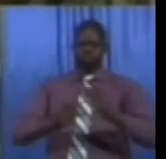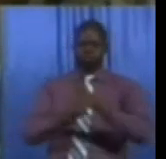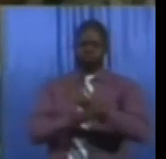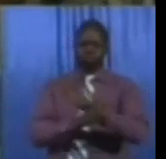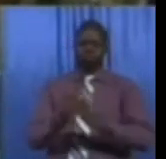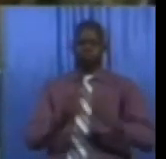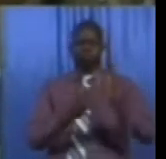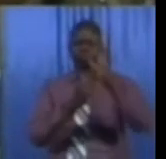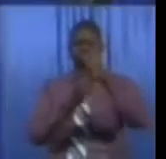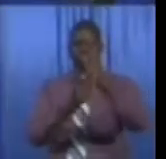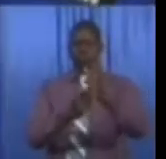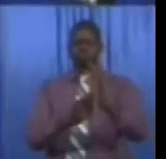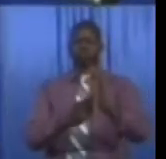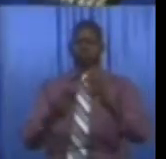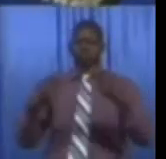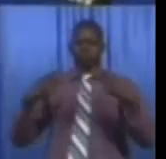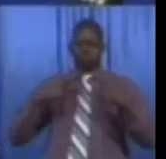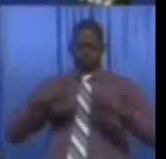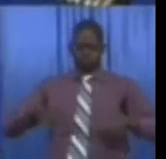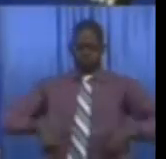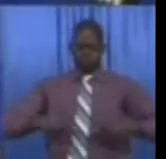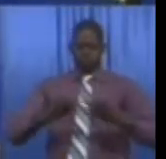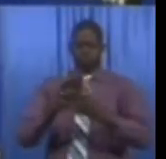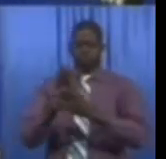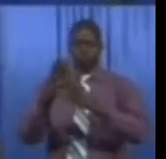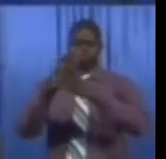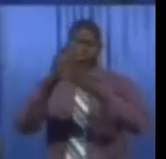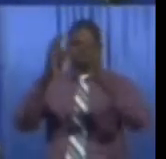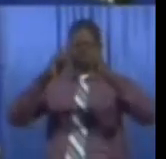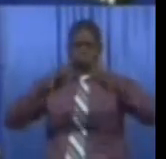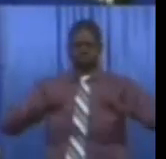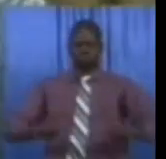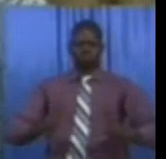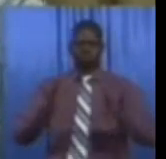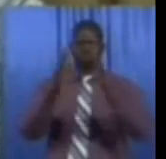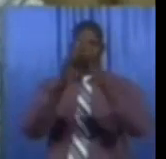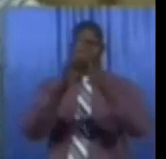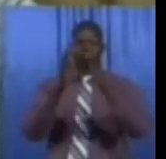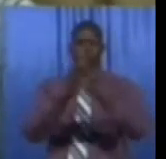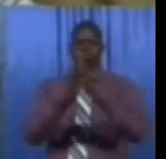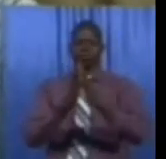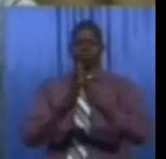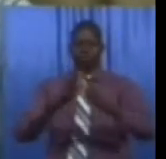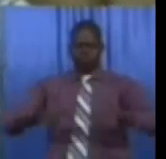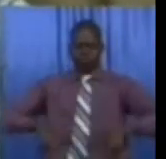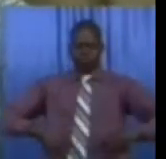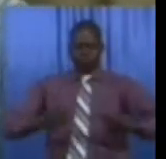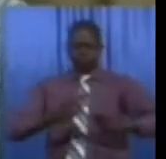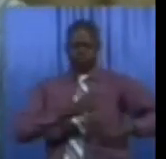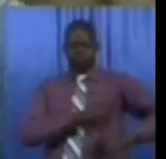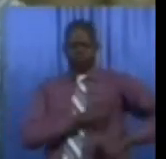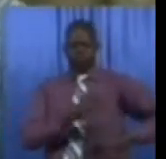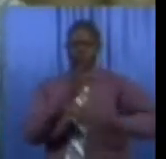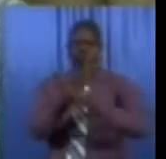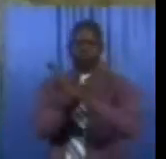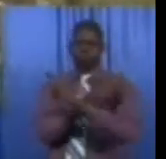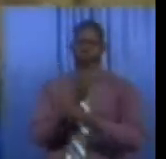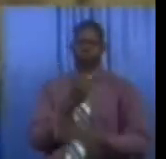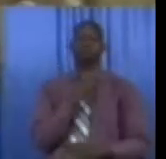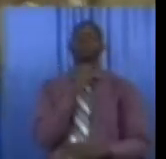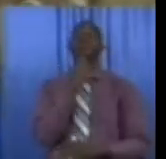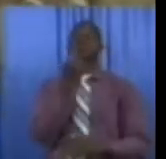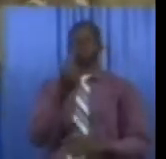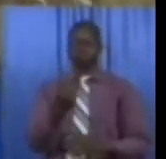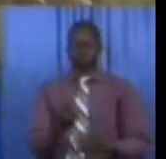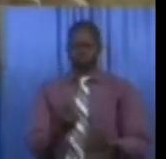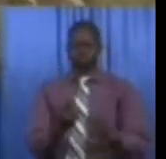sa propre vie, partagée entre le village et la ville. La vie du gendarme à la retraite y est décrite dans une